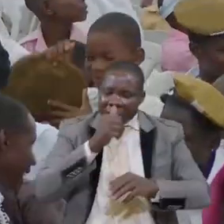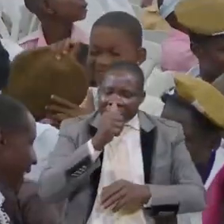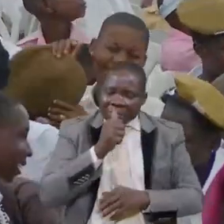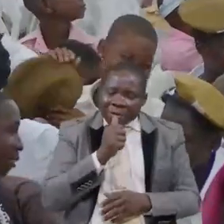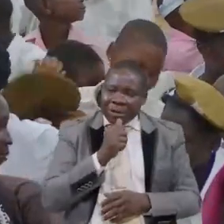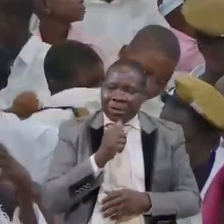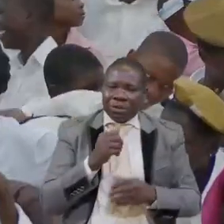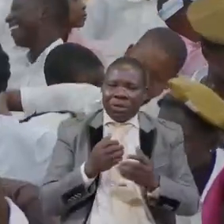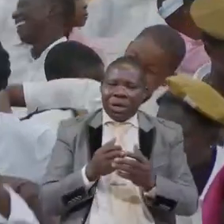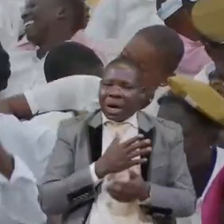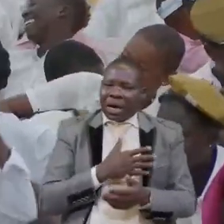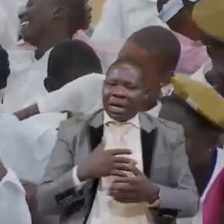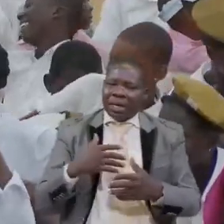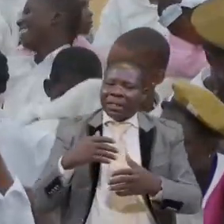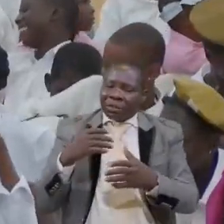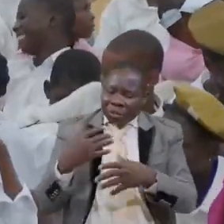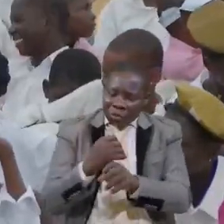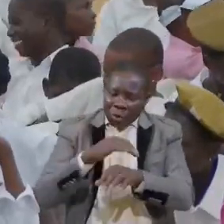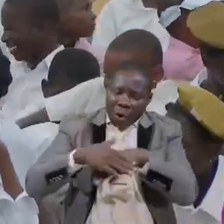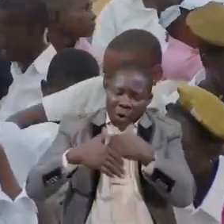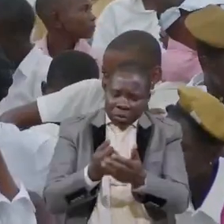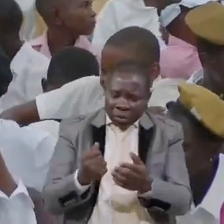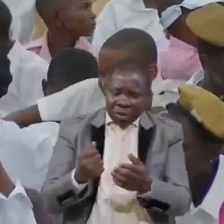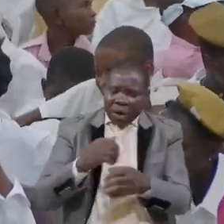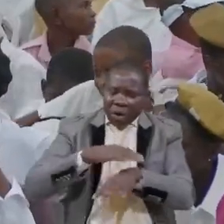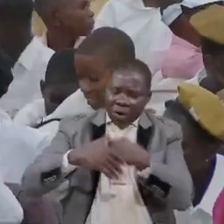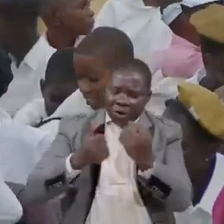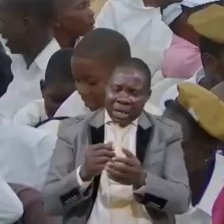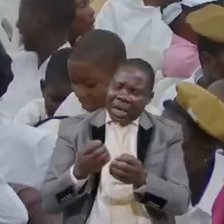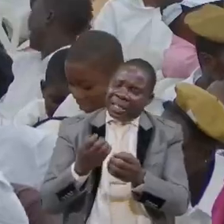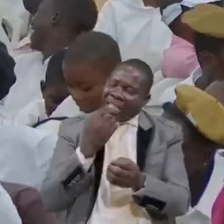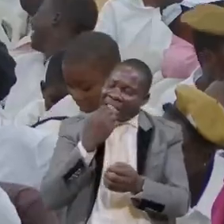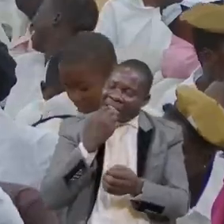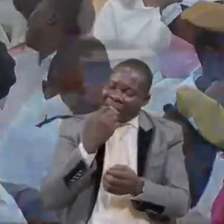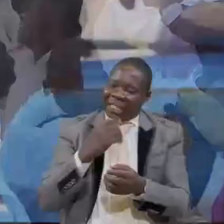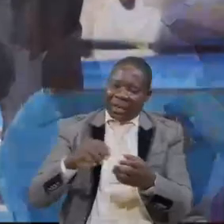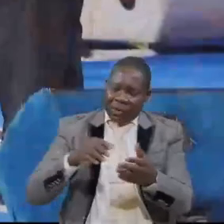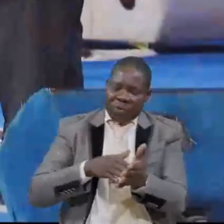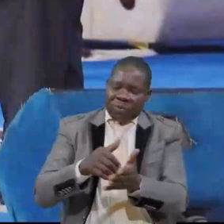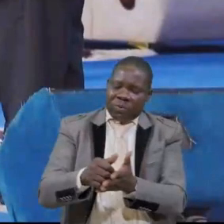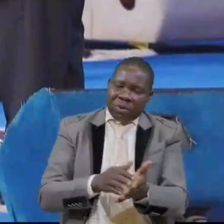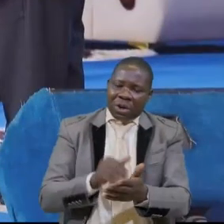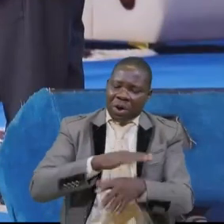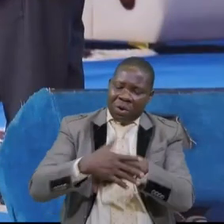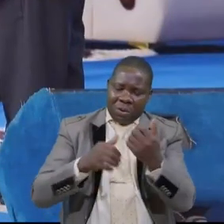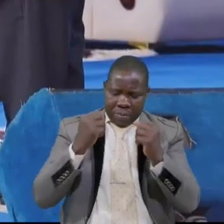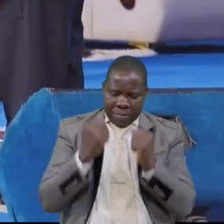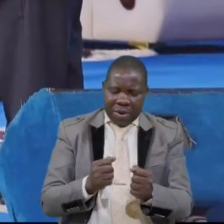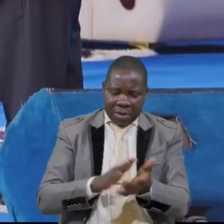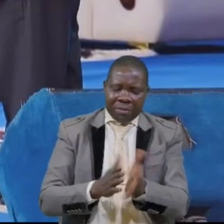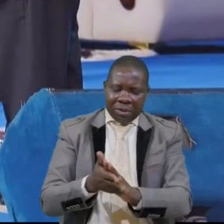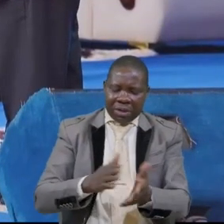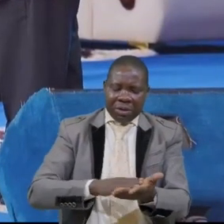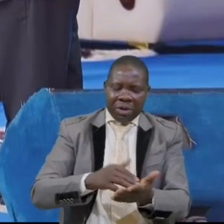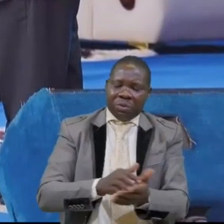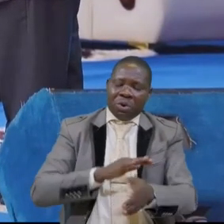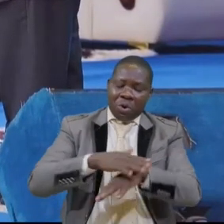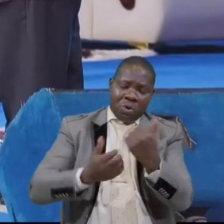Et Dieu a enlevé l'instinct de leur vie, il a affaibli leurs dents, il a affaibli leur nature, et tout au long de la nuit, ils sont